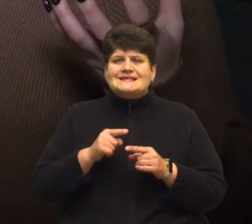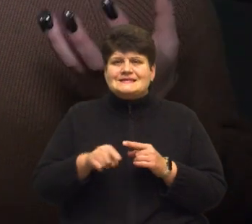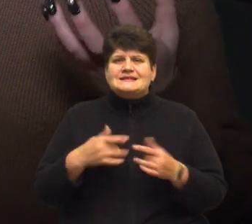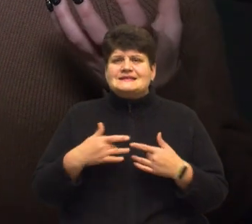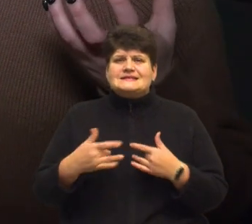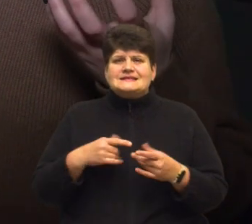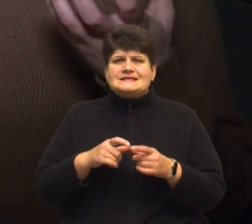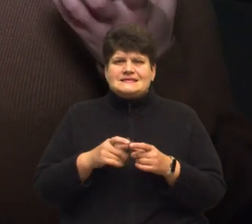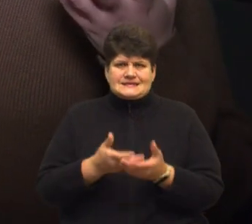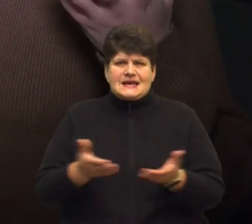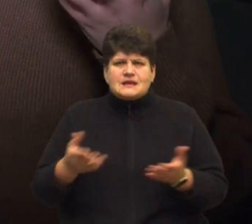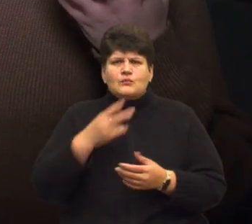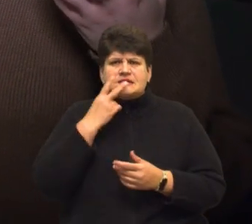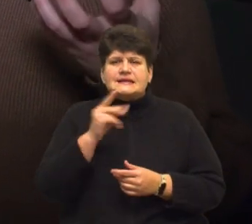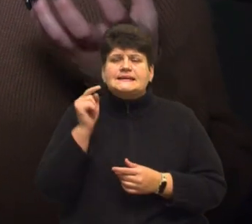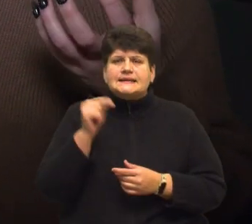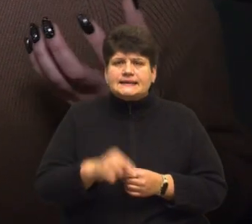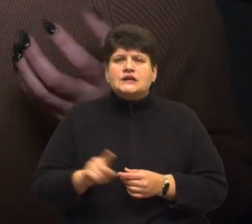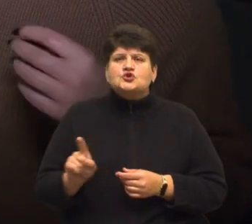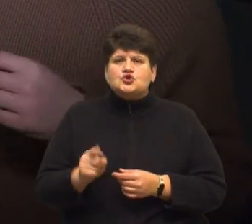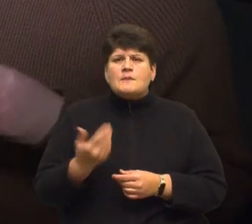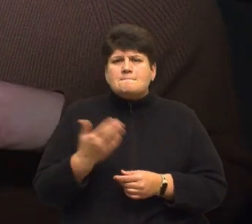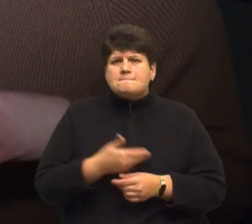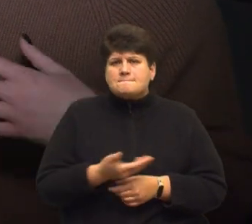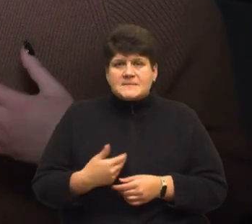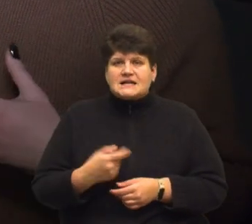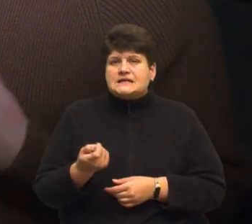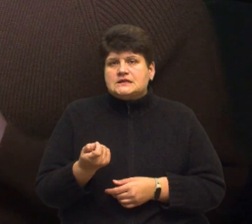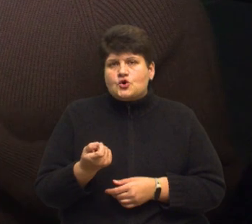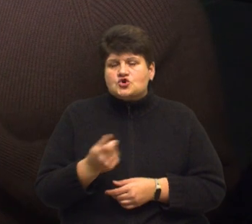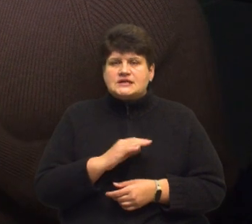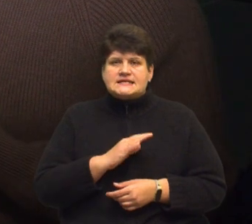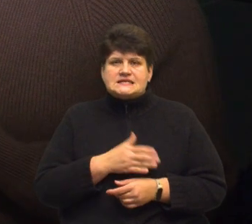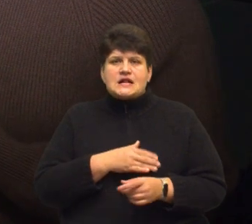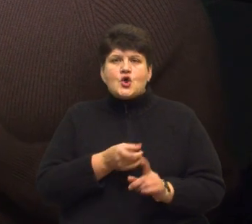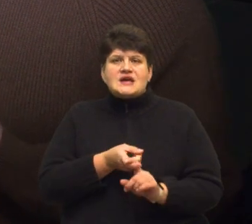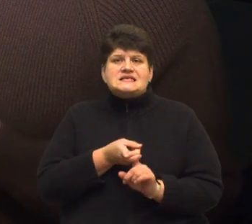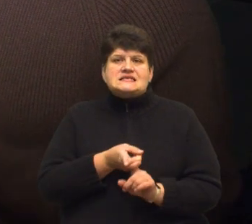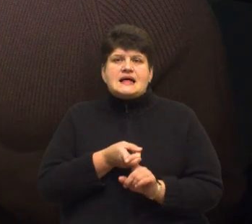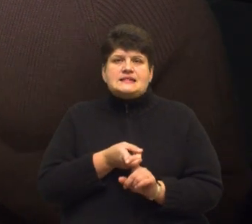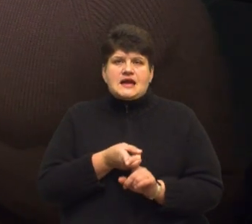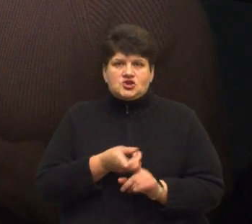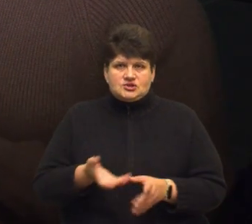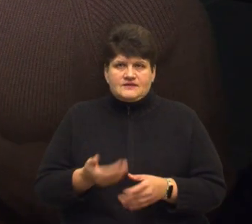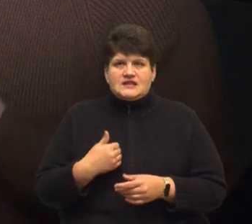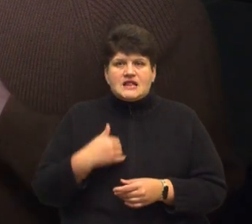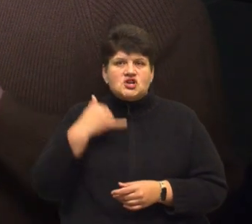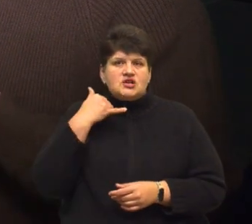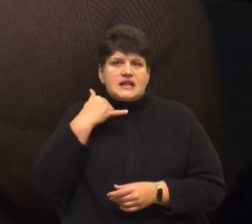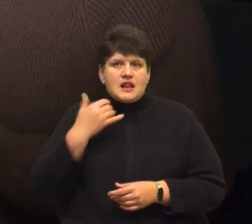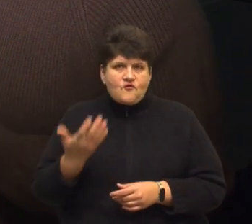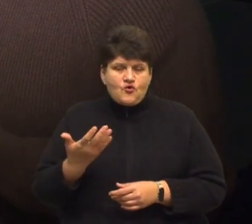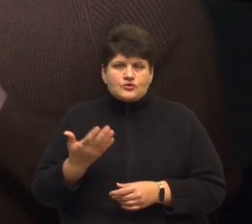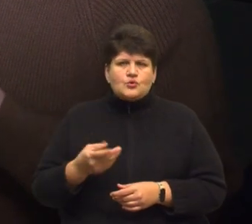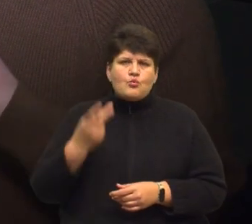показати те що ми трошки сильно залежні від наших телефонів ми